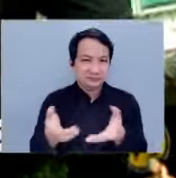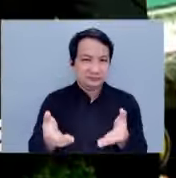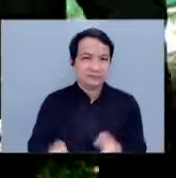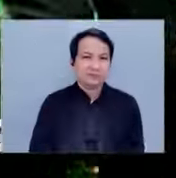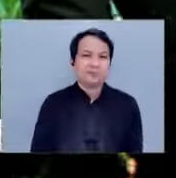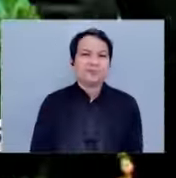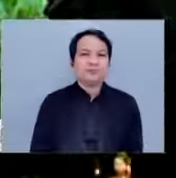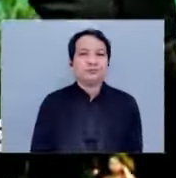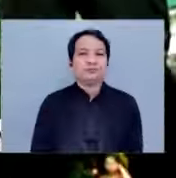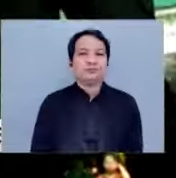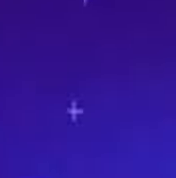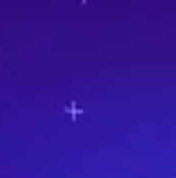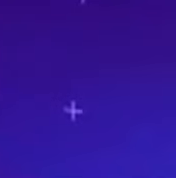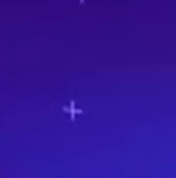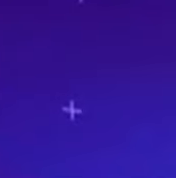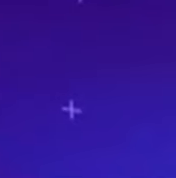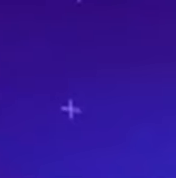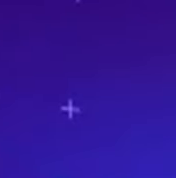Pabalik!